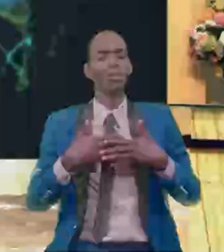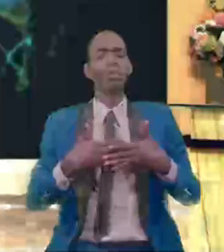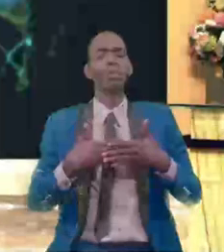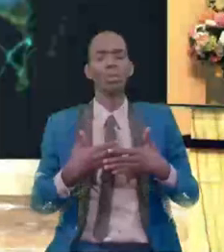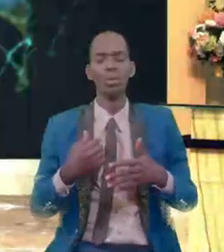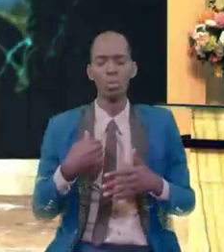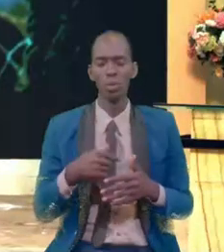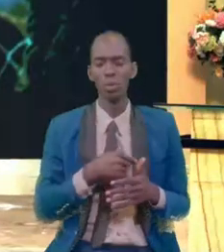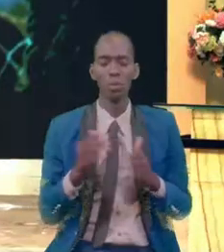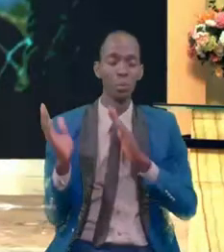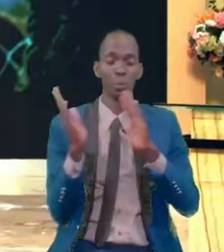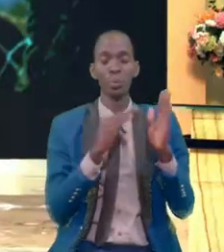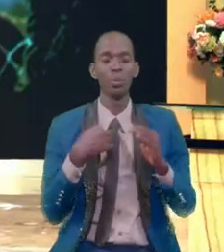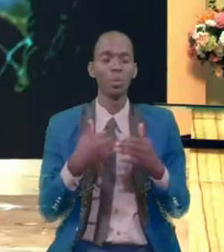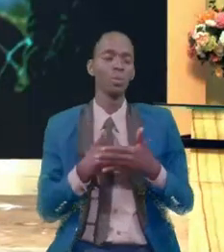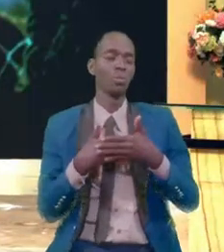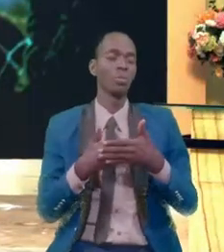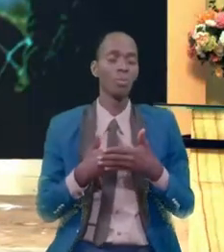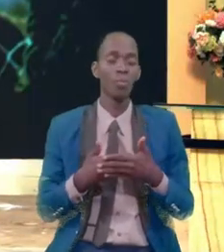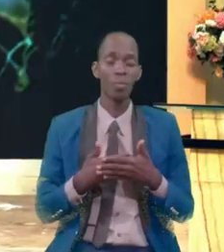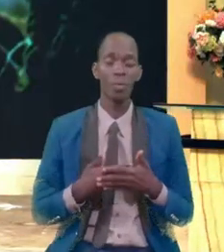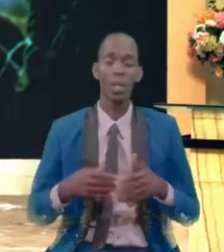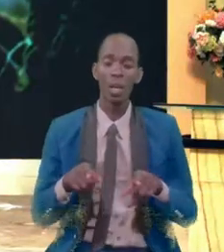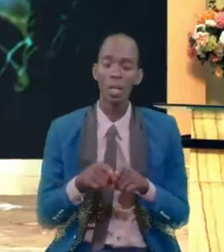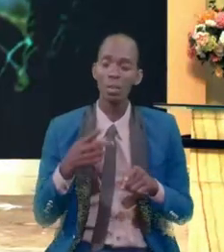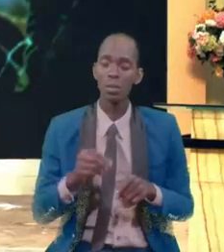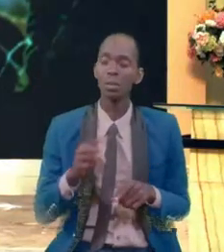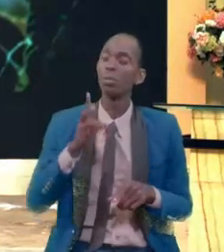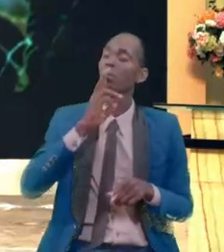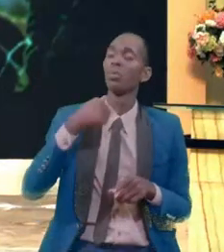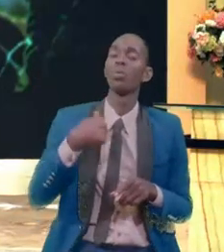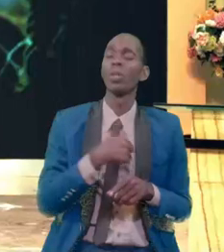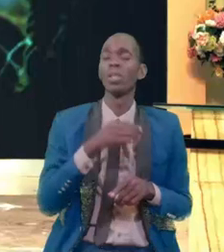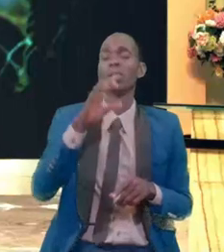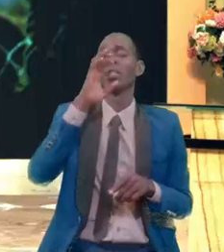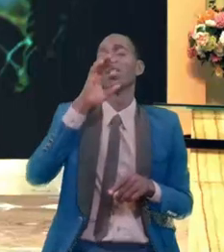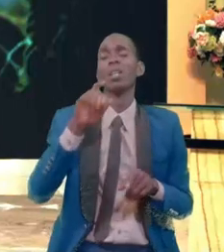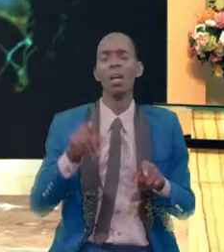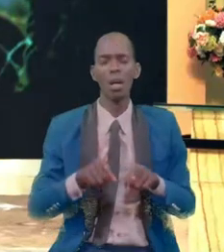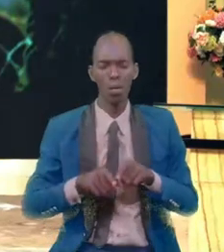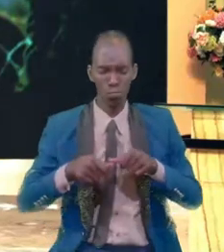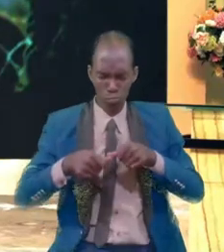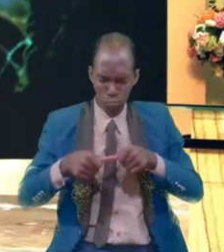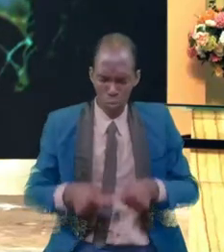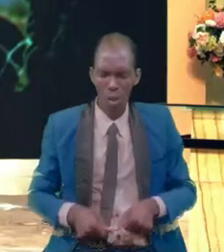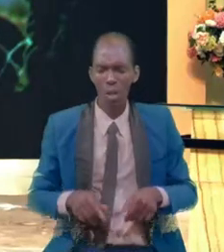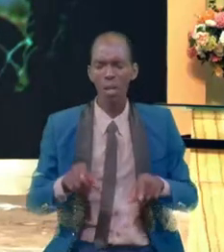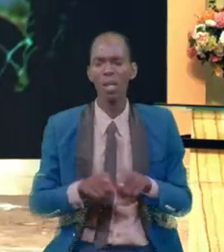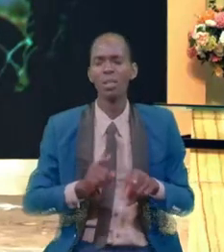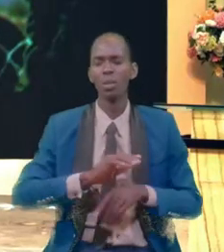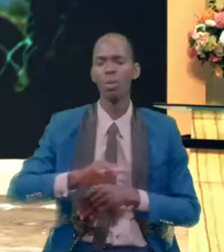domaines, comme l'air que nous respirons, comme l'eau que nous buvons, stable, ferme, comme toute la